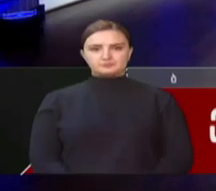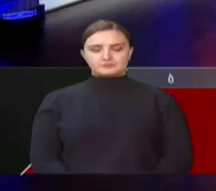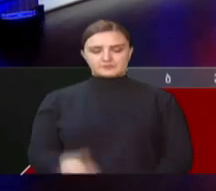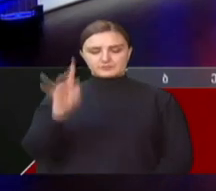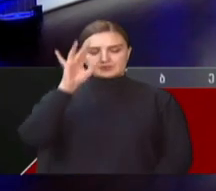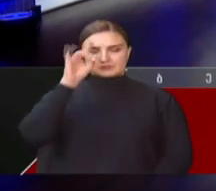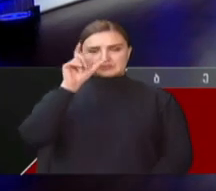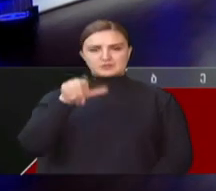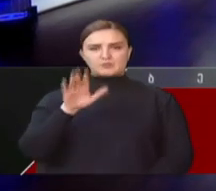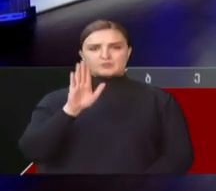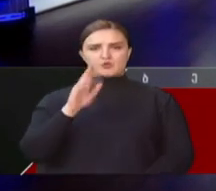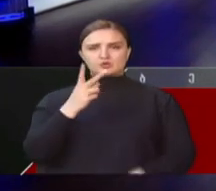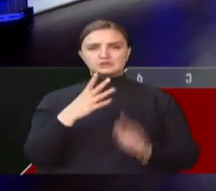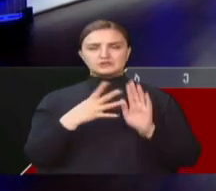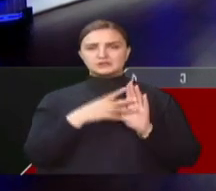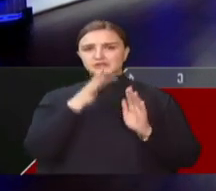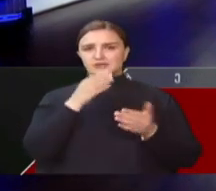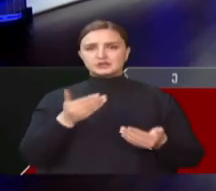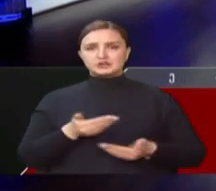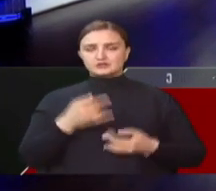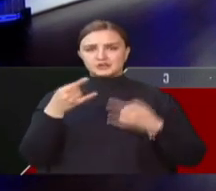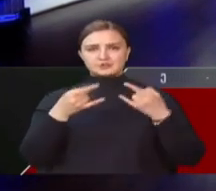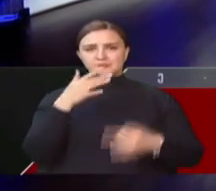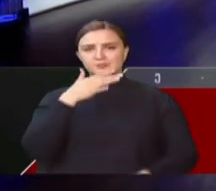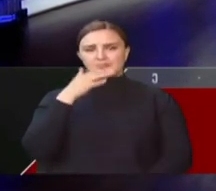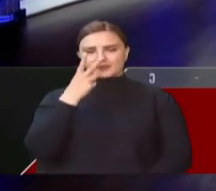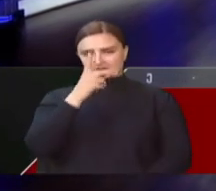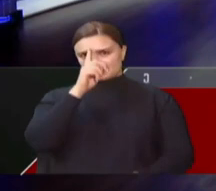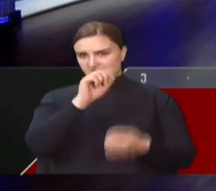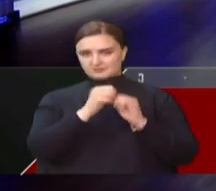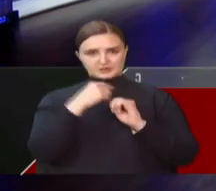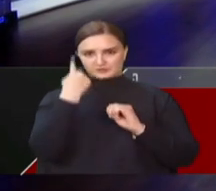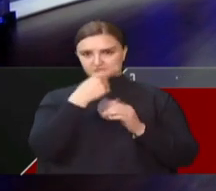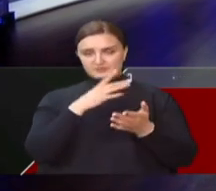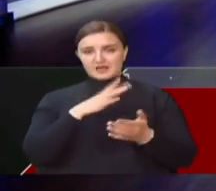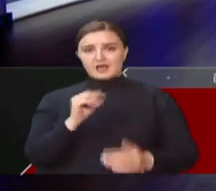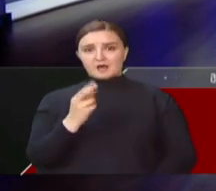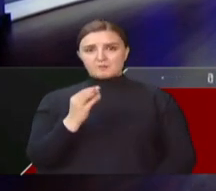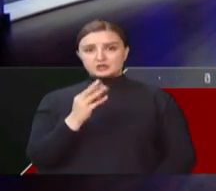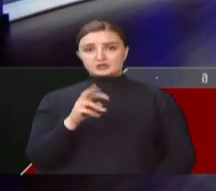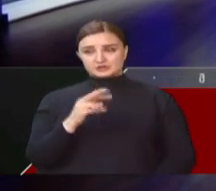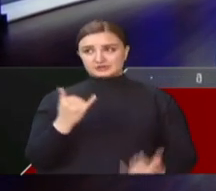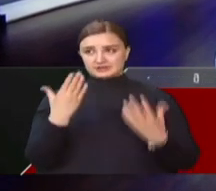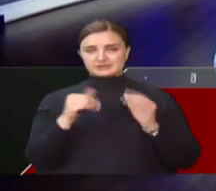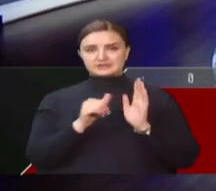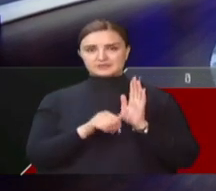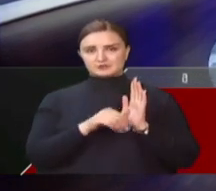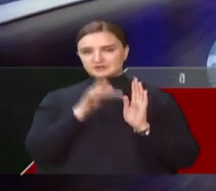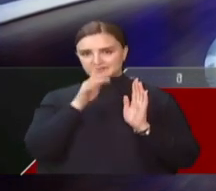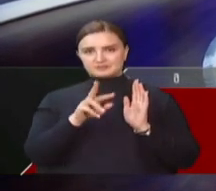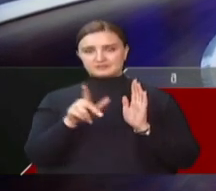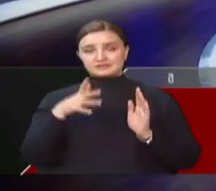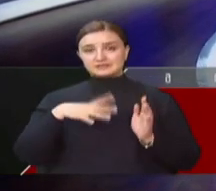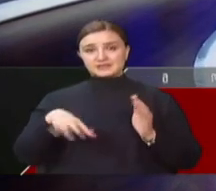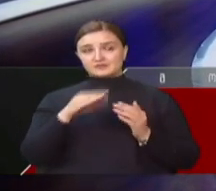სახიობი, რომელმაც მხოლოდ 29 წელი იცხოვრა და ეკრანზე არაერთი დასამახსოვრებელი სახე შექმნა, ლევან აბაშიძე 60 წლის გახდებოდა. საქართველოში